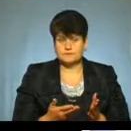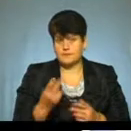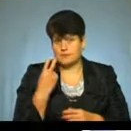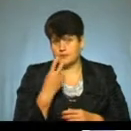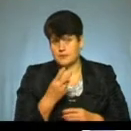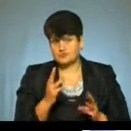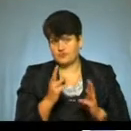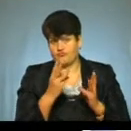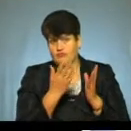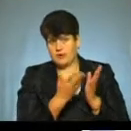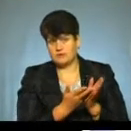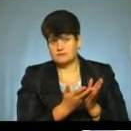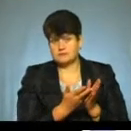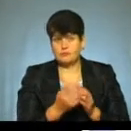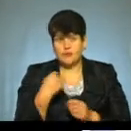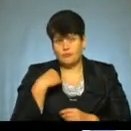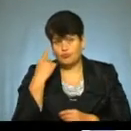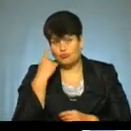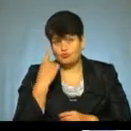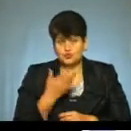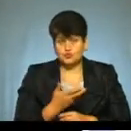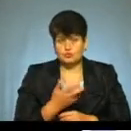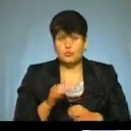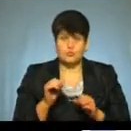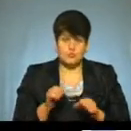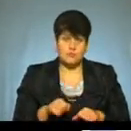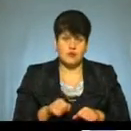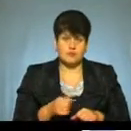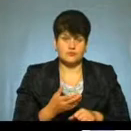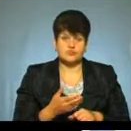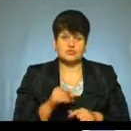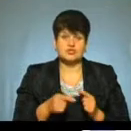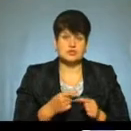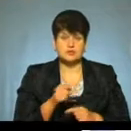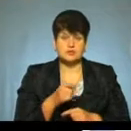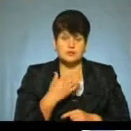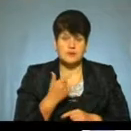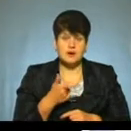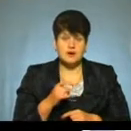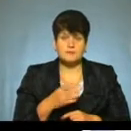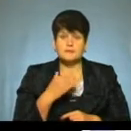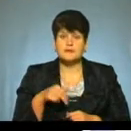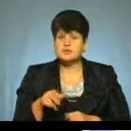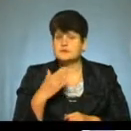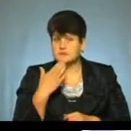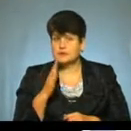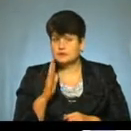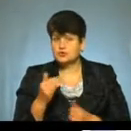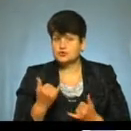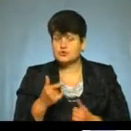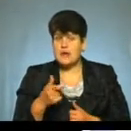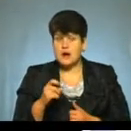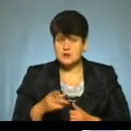Бачу, що горить факел. Подумав, що, мабуть, через нього нема газу. Підійшов запитатися, чи буде сьогодні